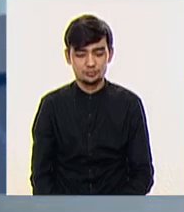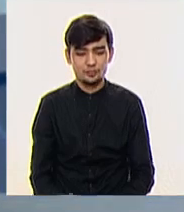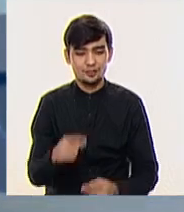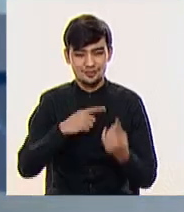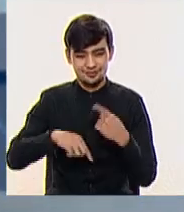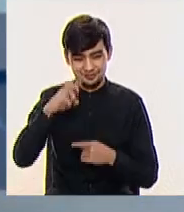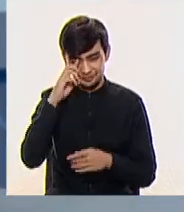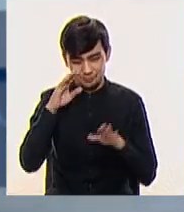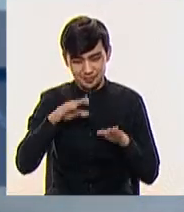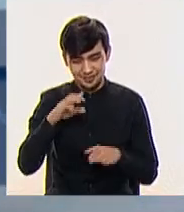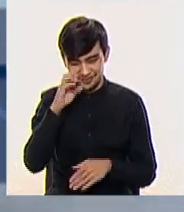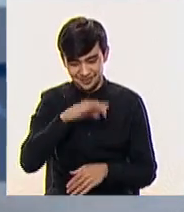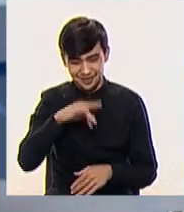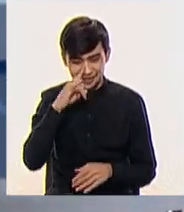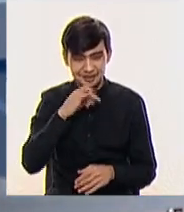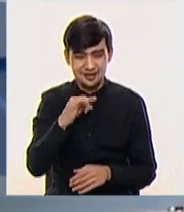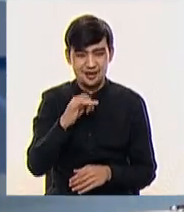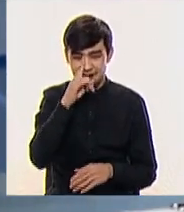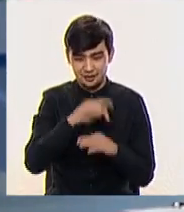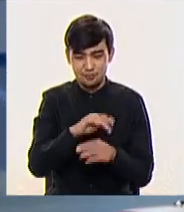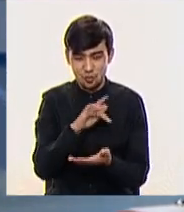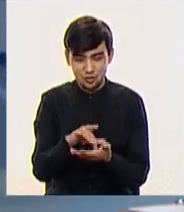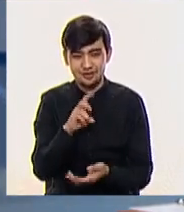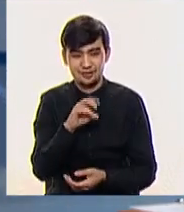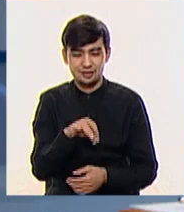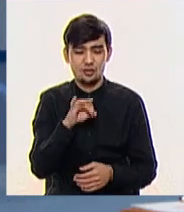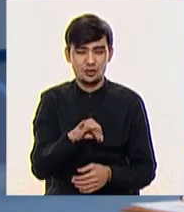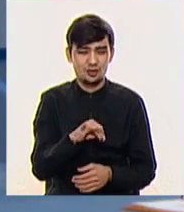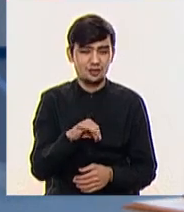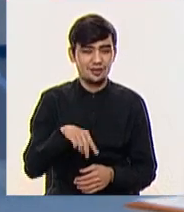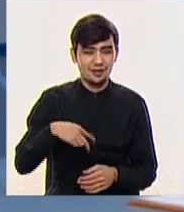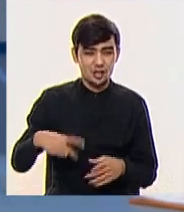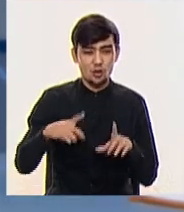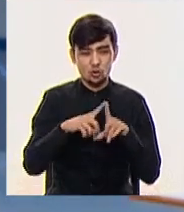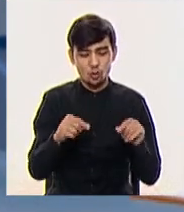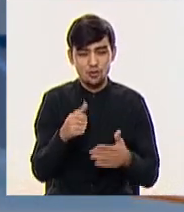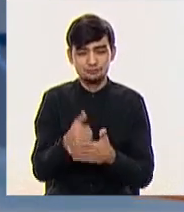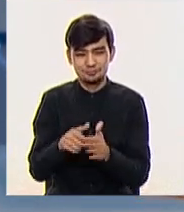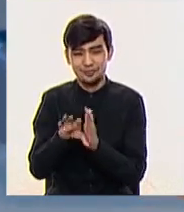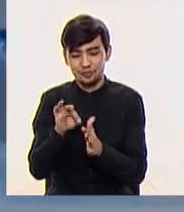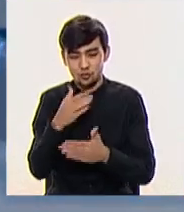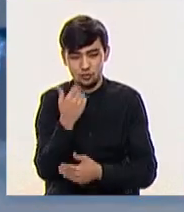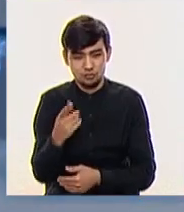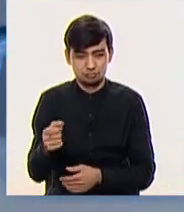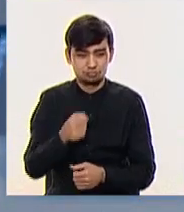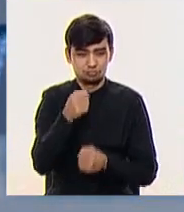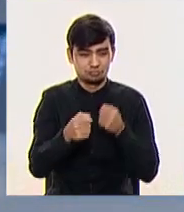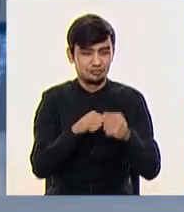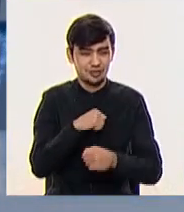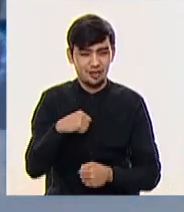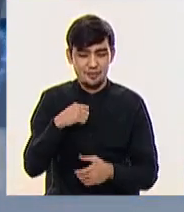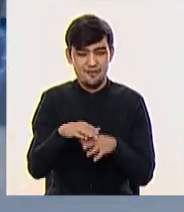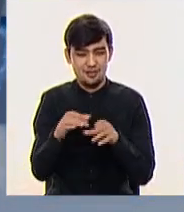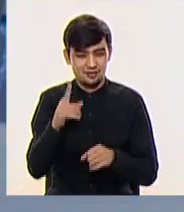Bizdin elde kala akimi tügül mektep direktorları da saylanbaydı, tağayındaladı. Joğardan tağayındalgandardın tümündük